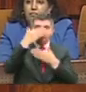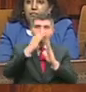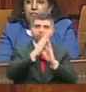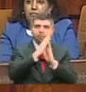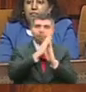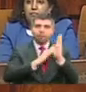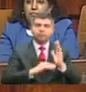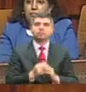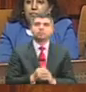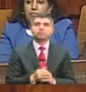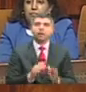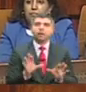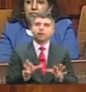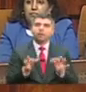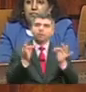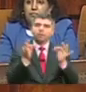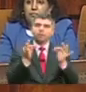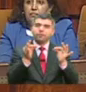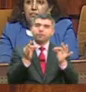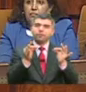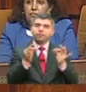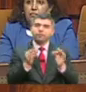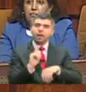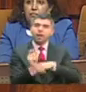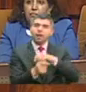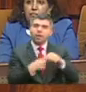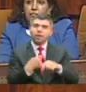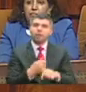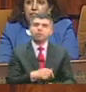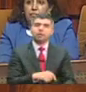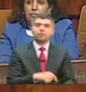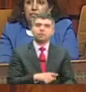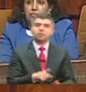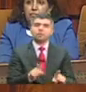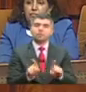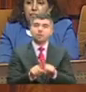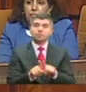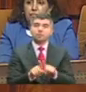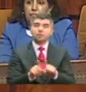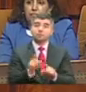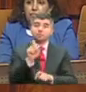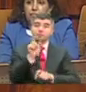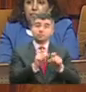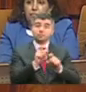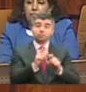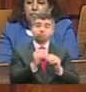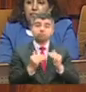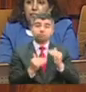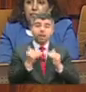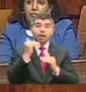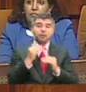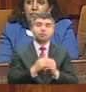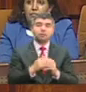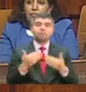تطور النتائج في العالم القروي ضمنها حالة تفوق كبيرة